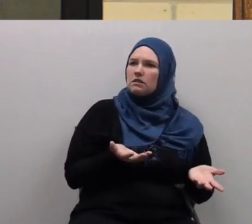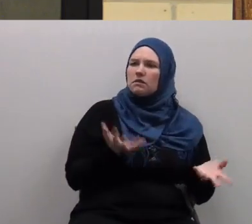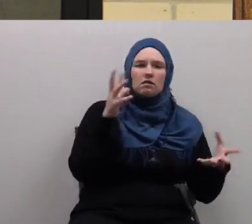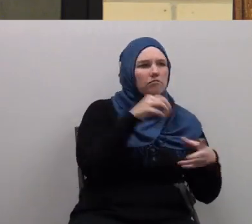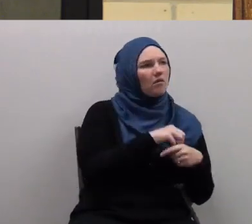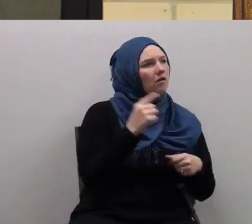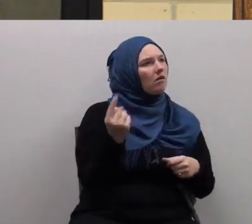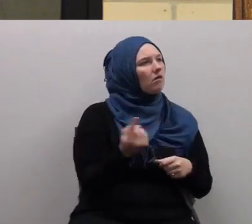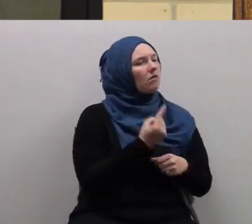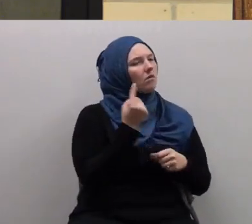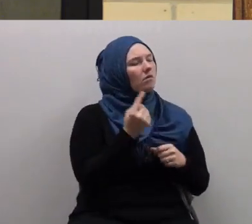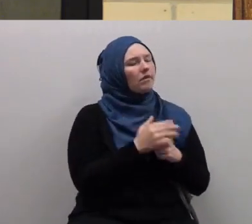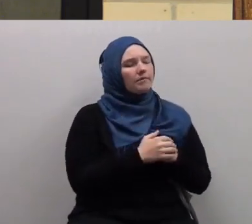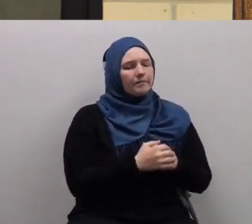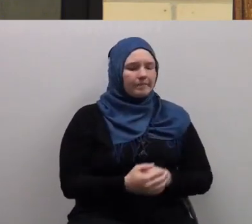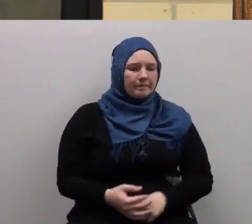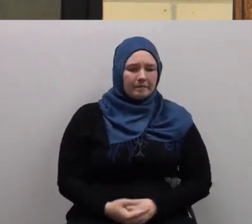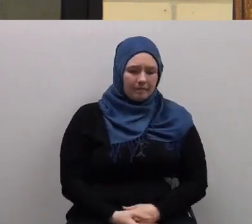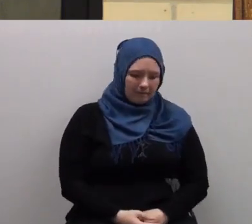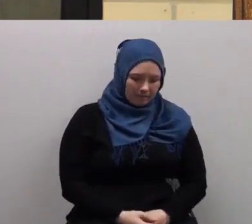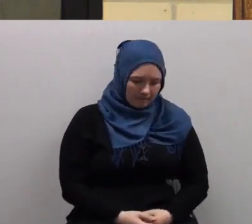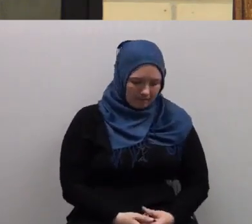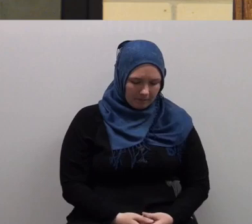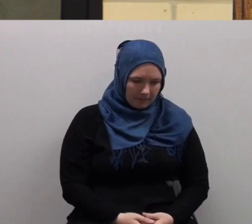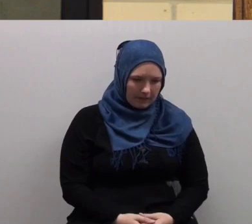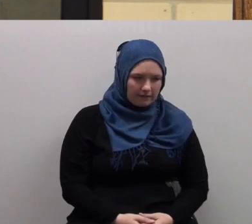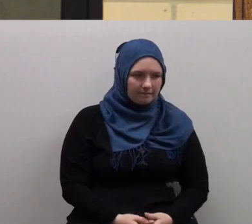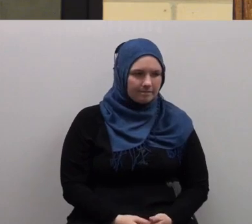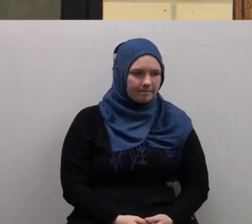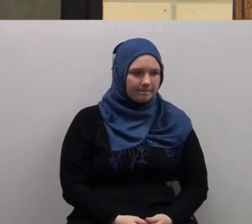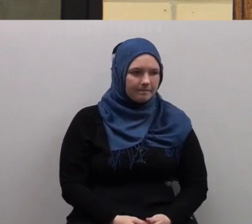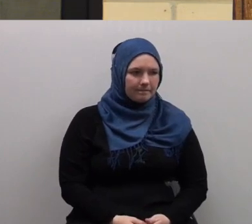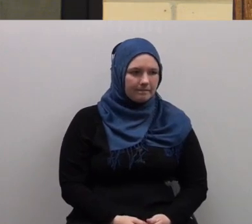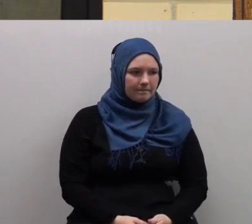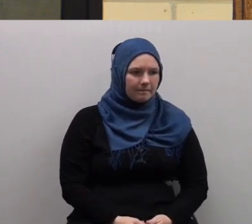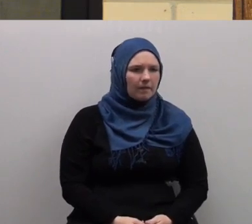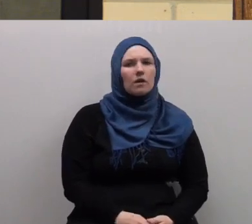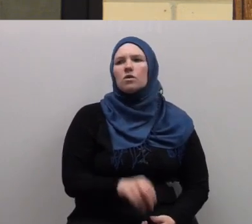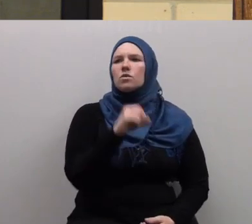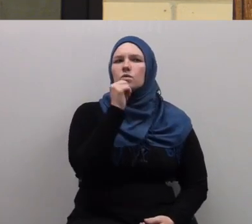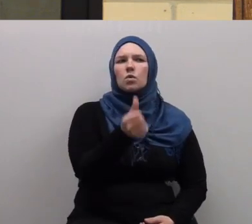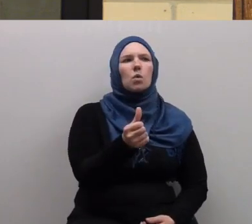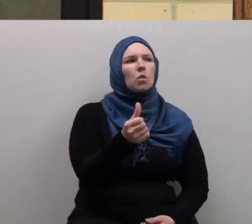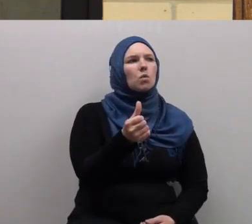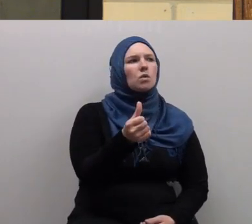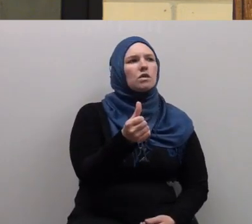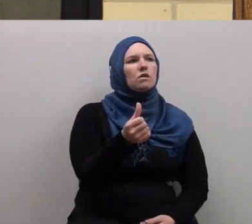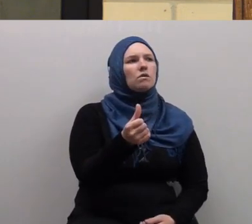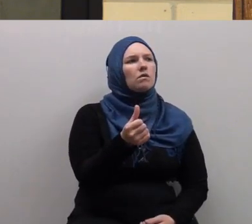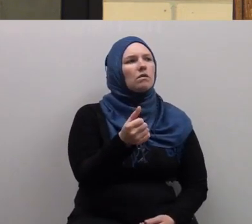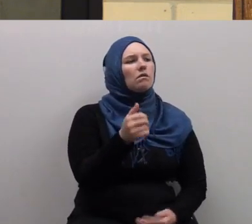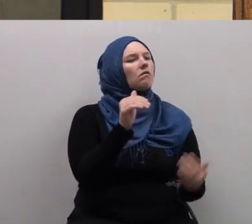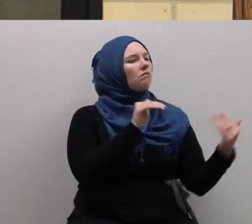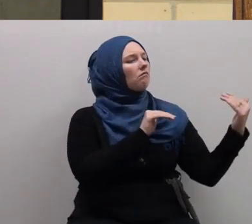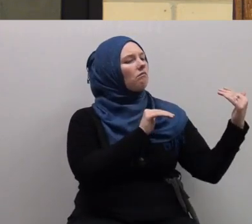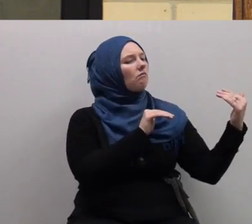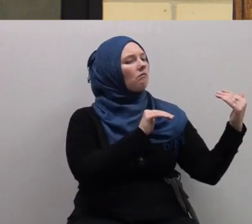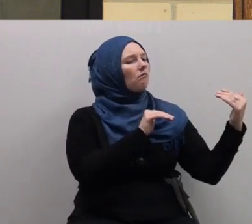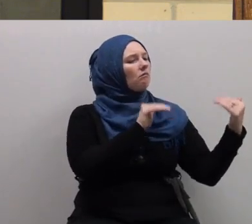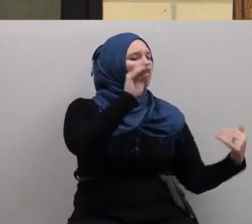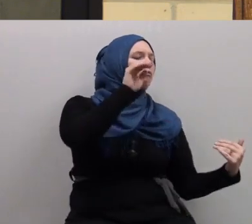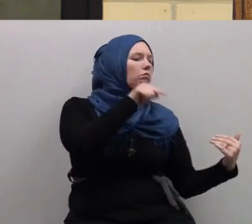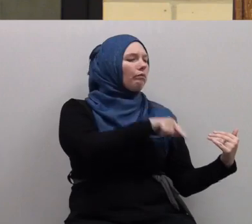والميزان ولا تبخسوا الناس أشياءهم. Don't sell people short of